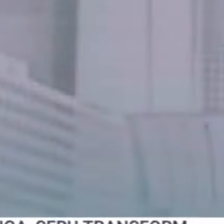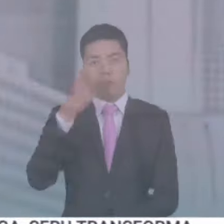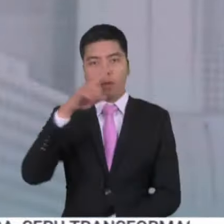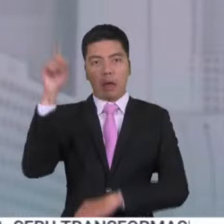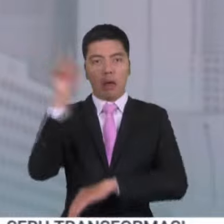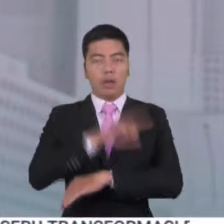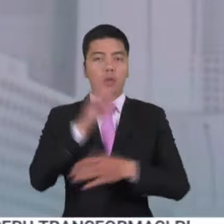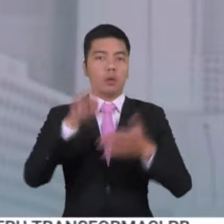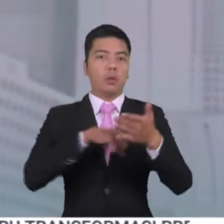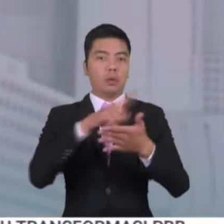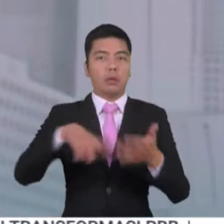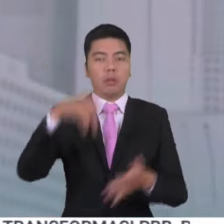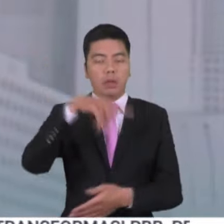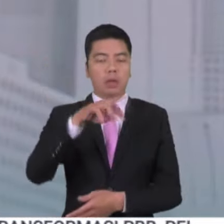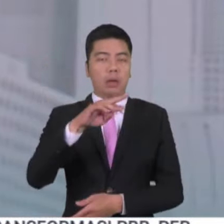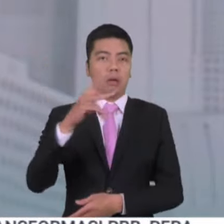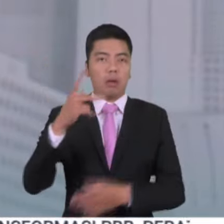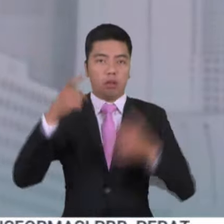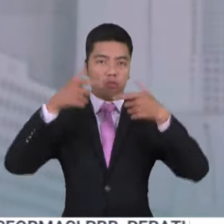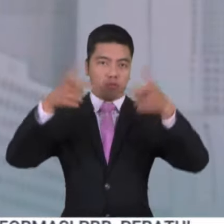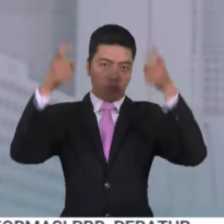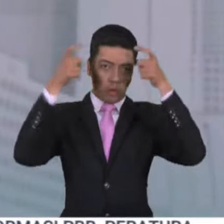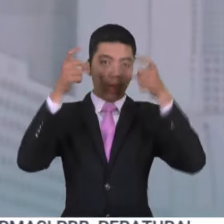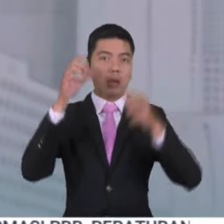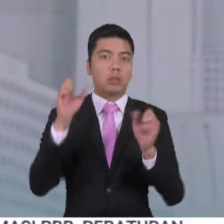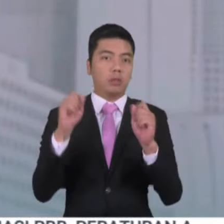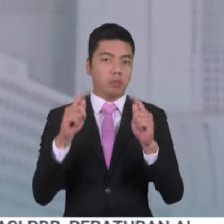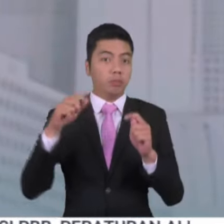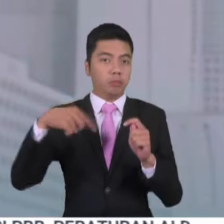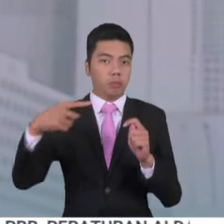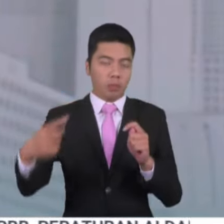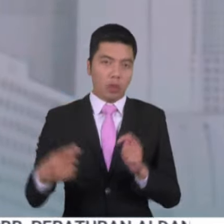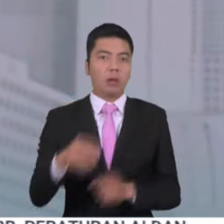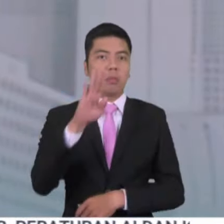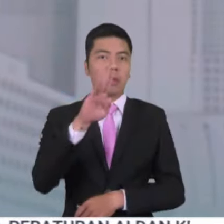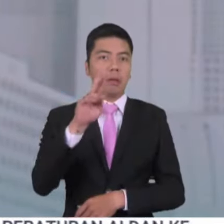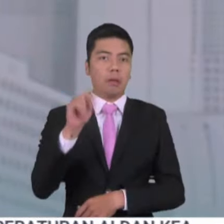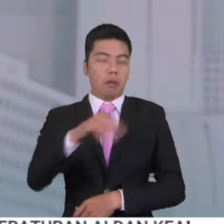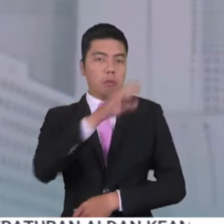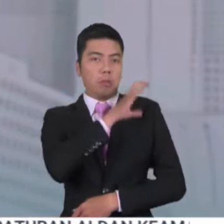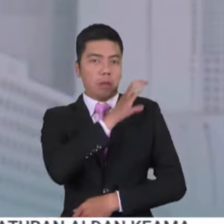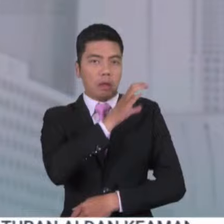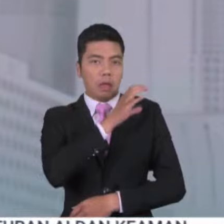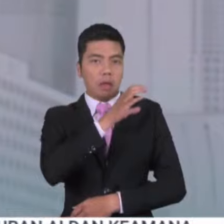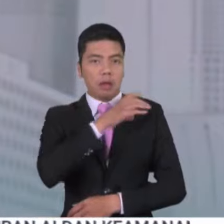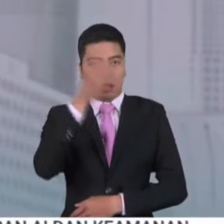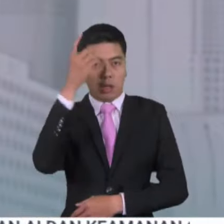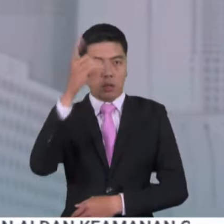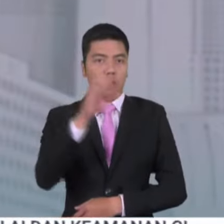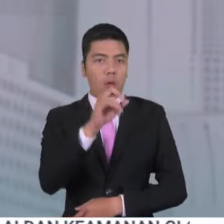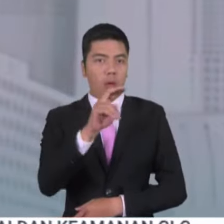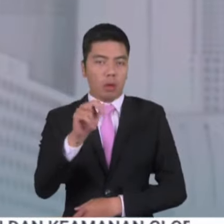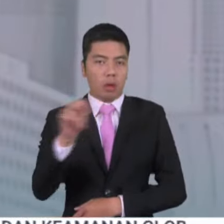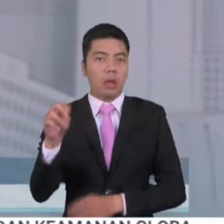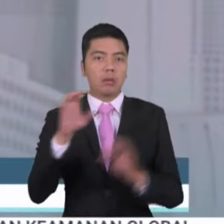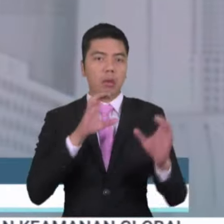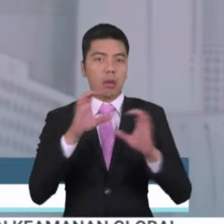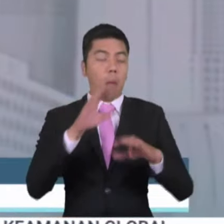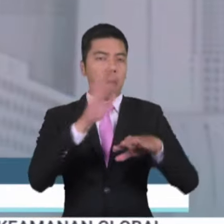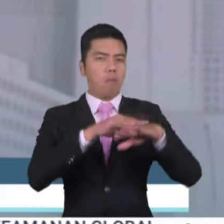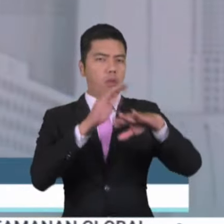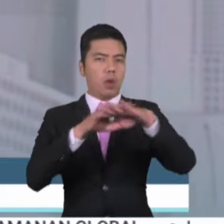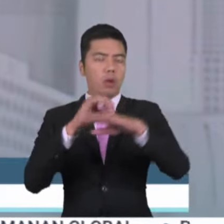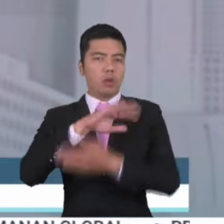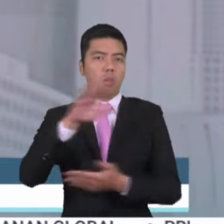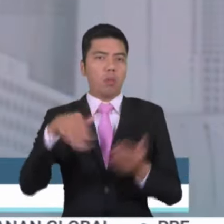Menjelang hari pengundian PRK Mahkota Sabtu ini, Pengerusi Jawatankuasa BN Negeri, Dato' On Hafiz Ghazi, menyeru semua pengundi yang bekerja di